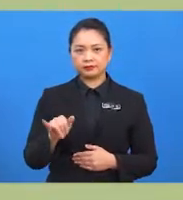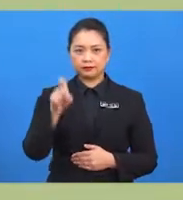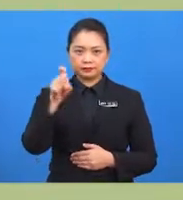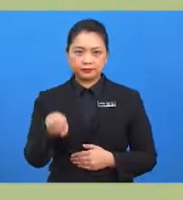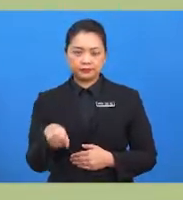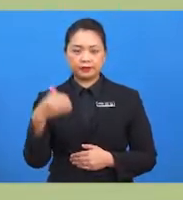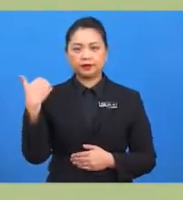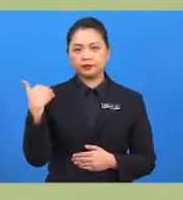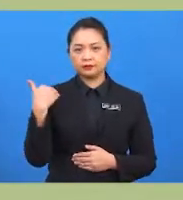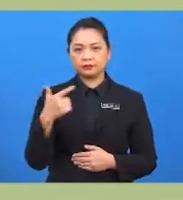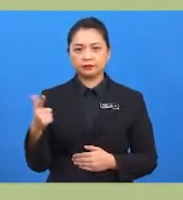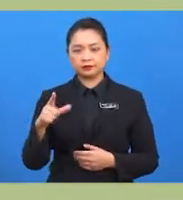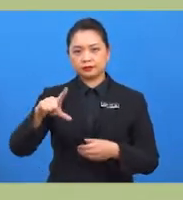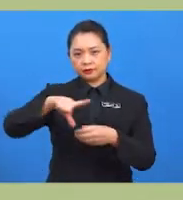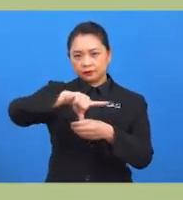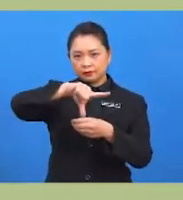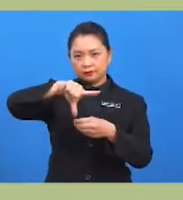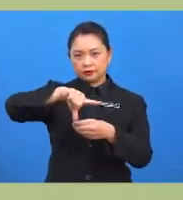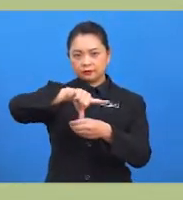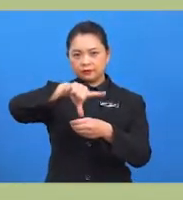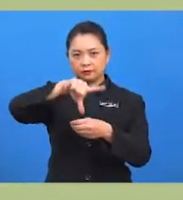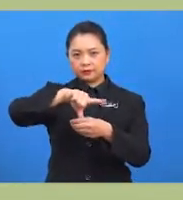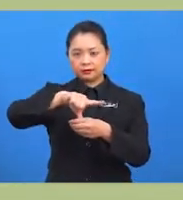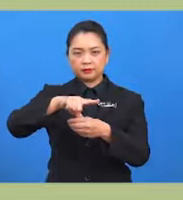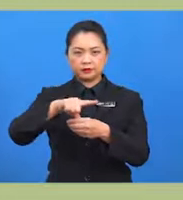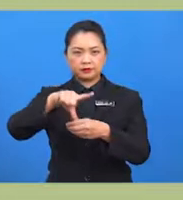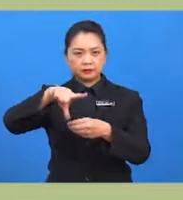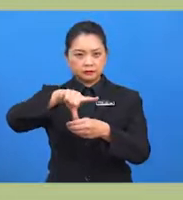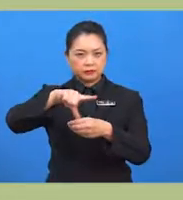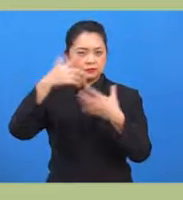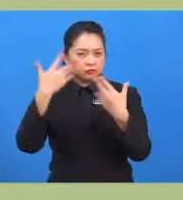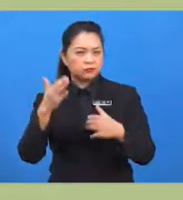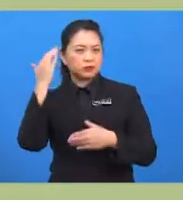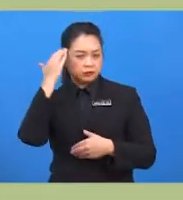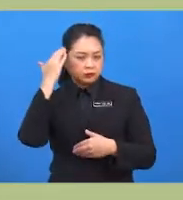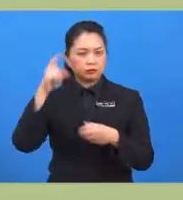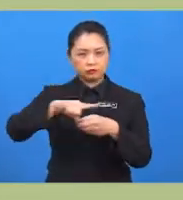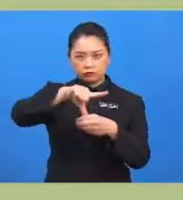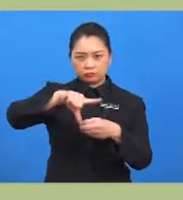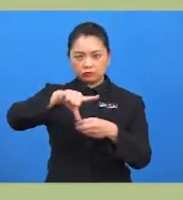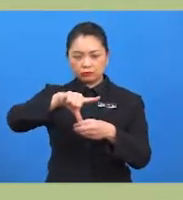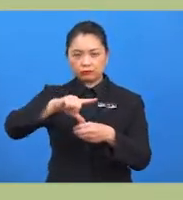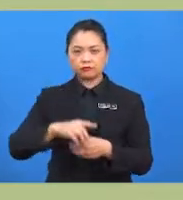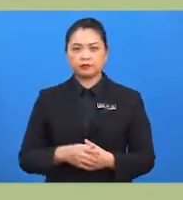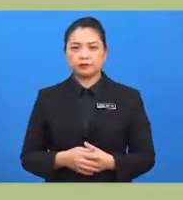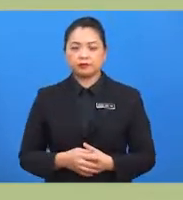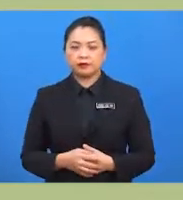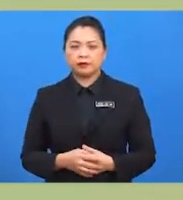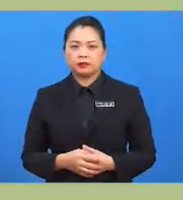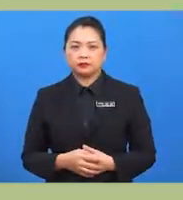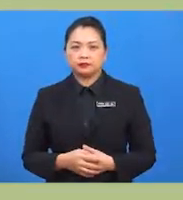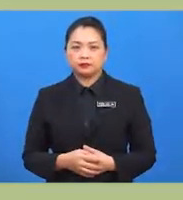ialah larutan pekat yang diketahui kepekatannya yang juga dikenali sebagai